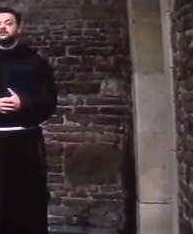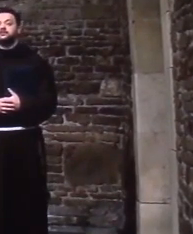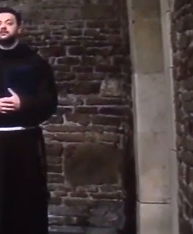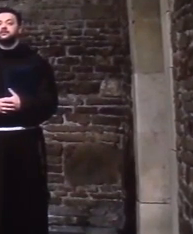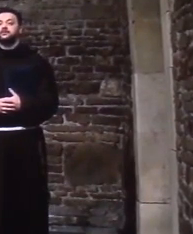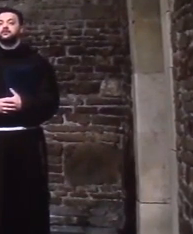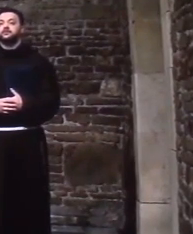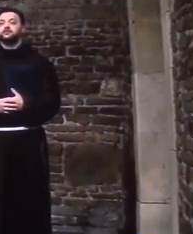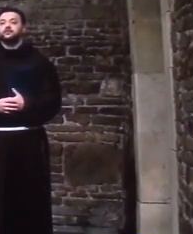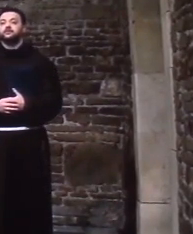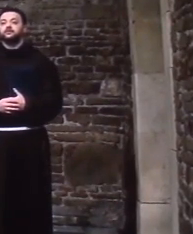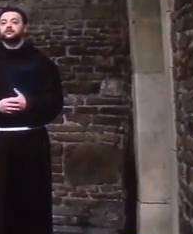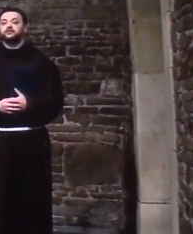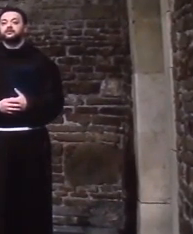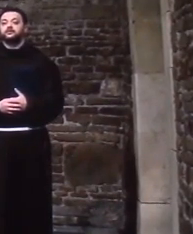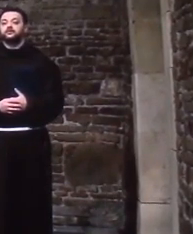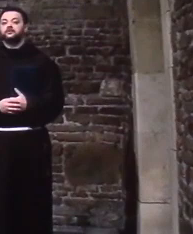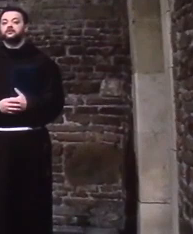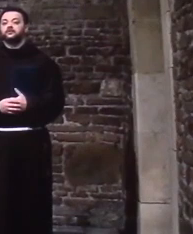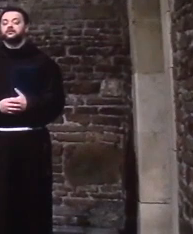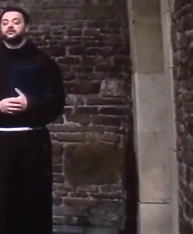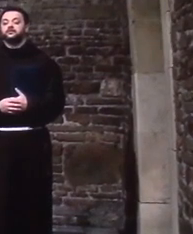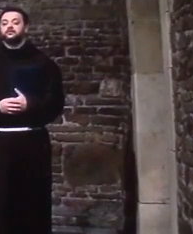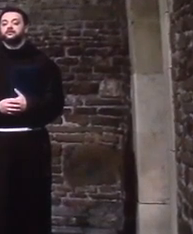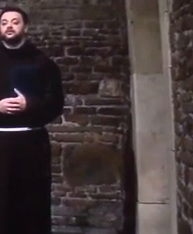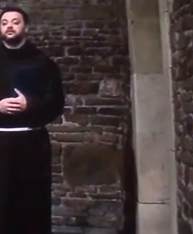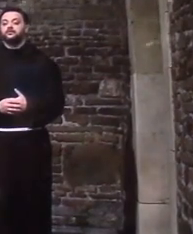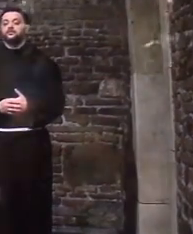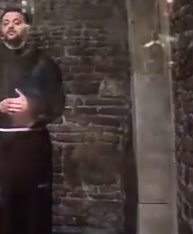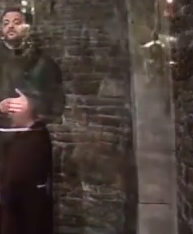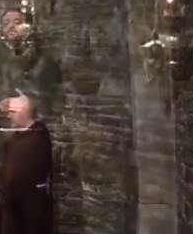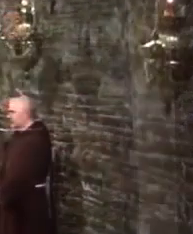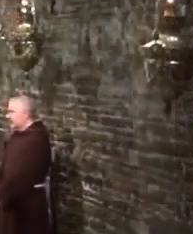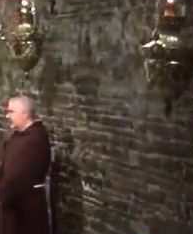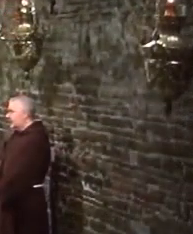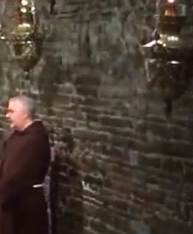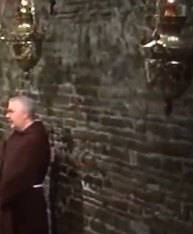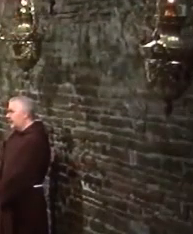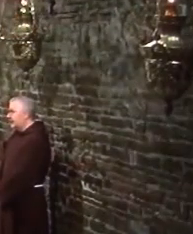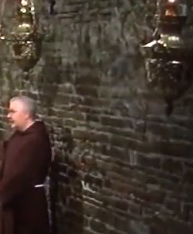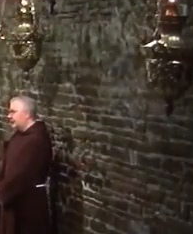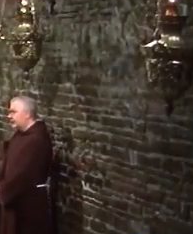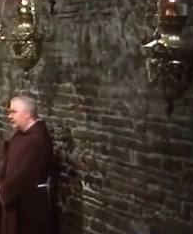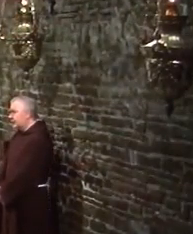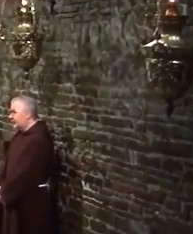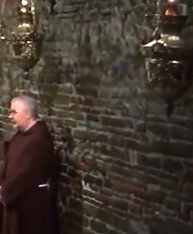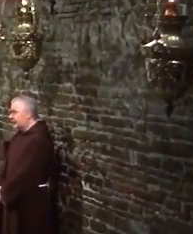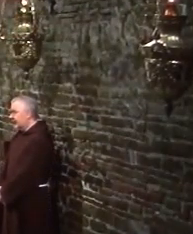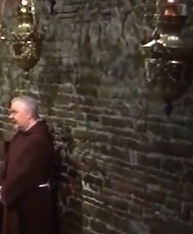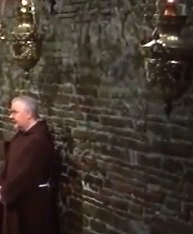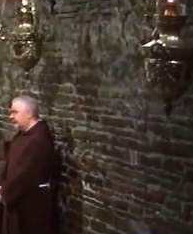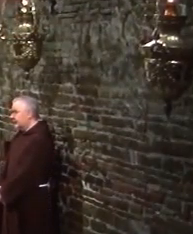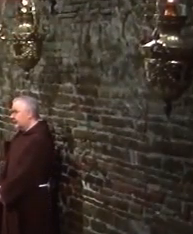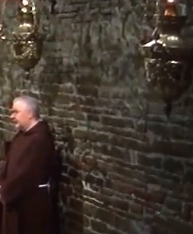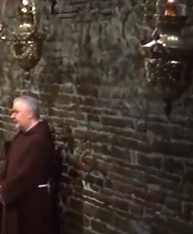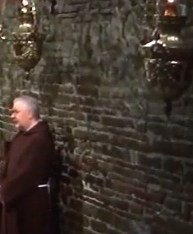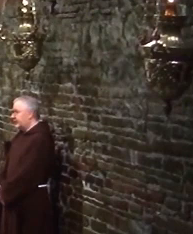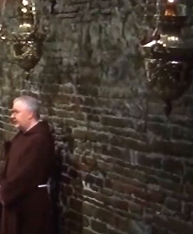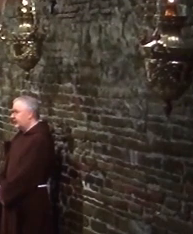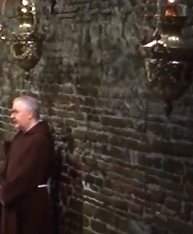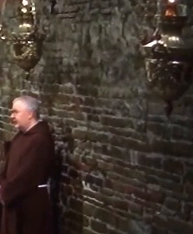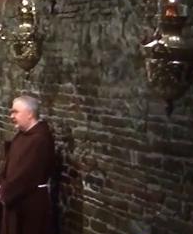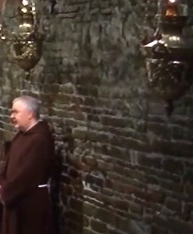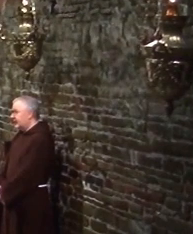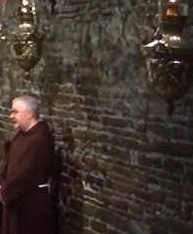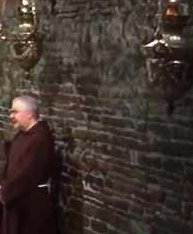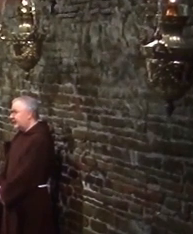adveniat regnum tuum, fiat voluntas tua, sicut in cielo et in terra. Pane nostro quotidiano da nobis